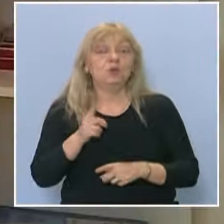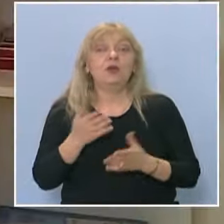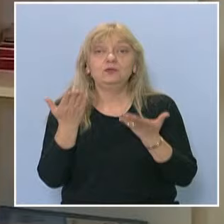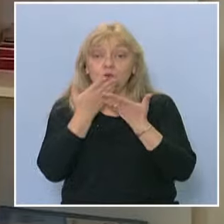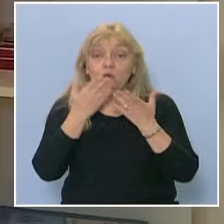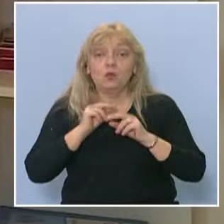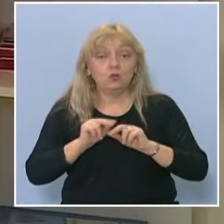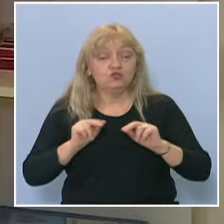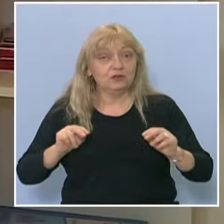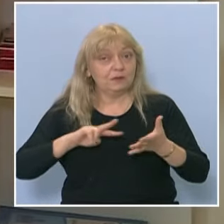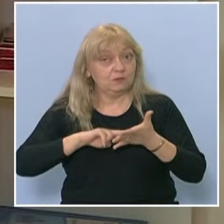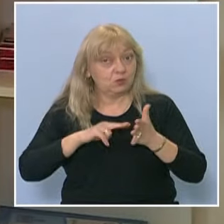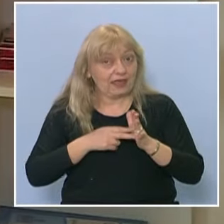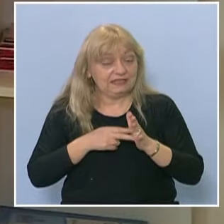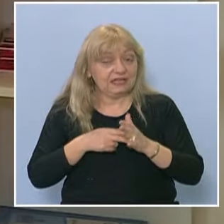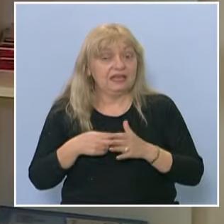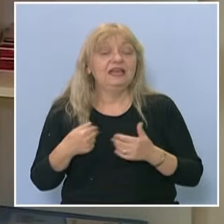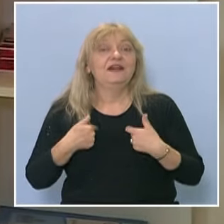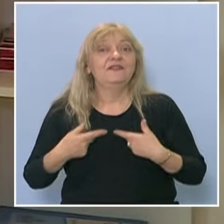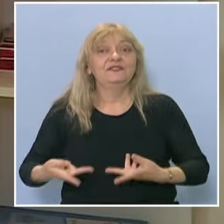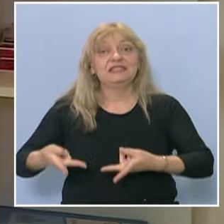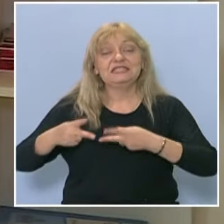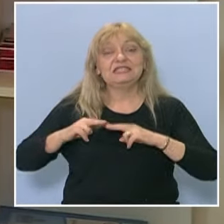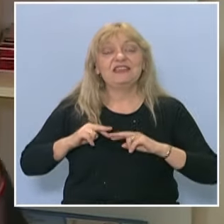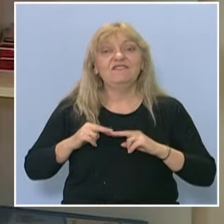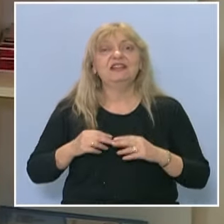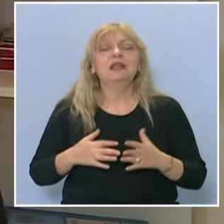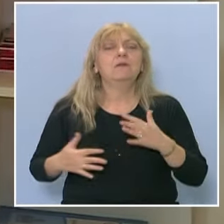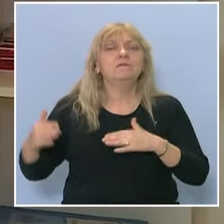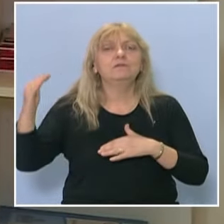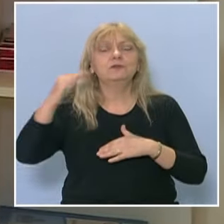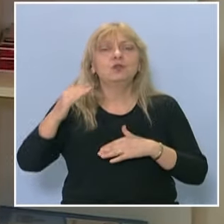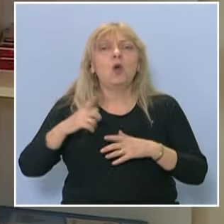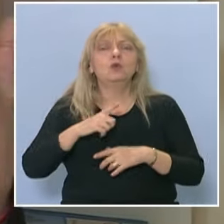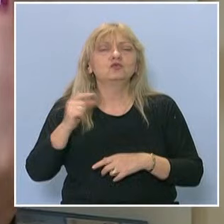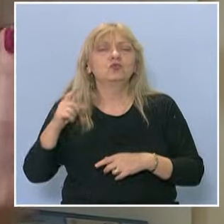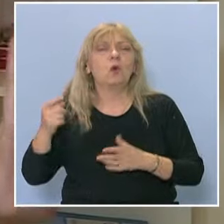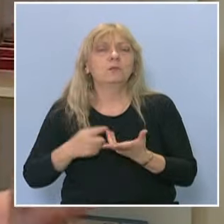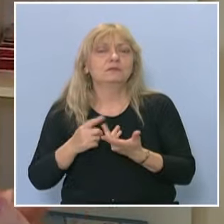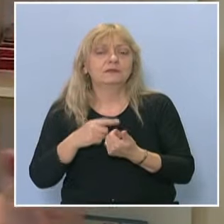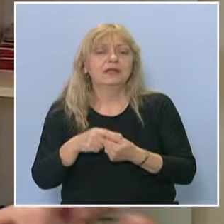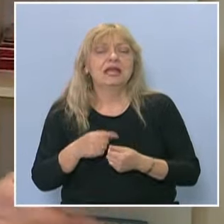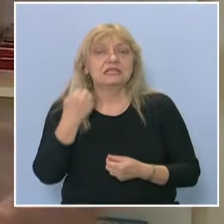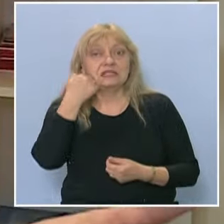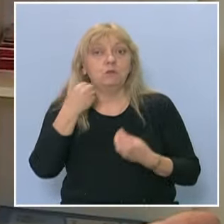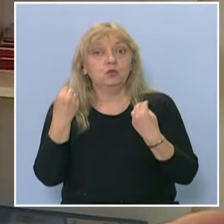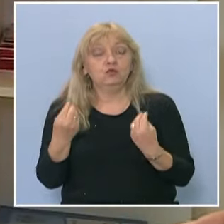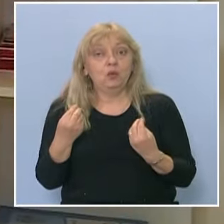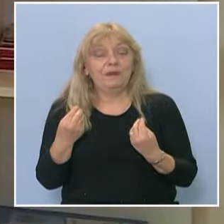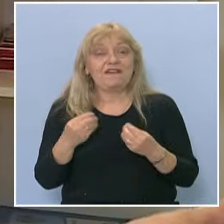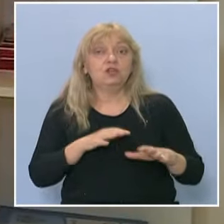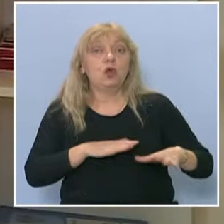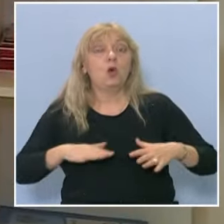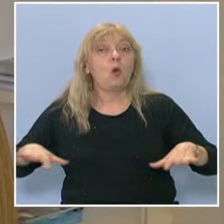обучение на проекта, ни се върна стократно за подобряване на климата и